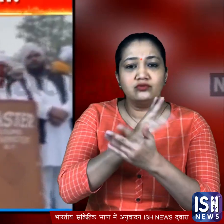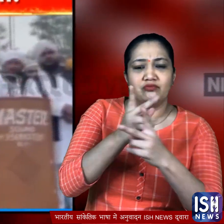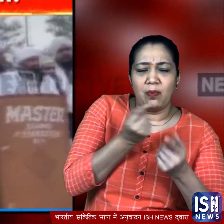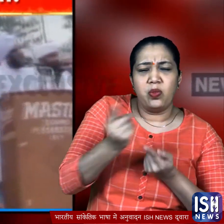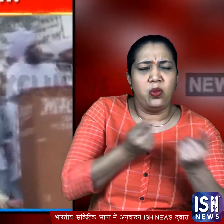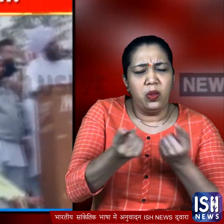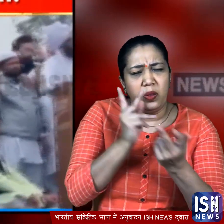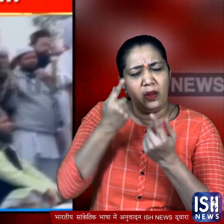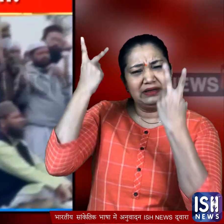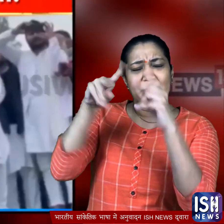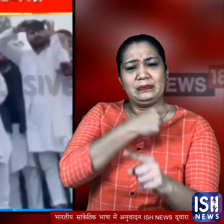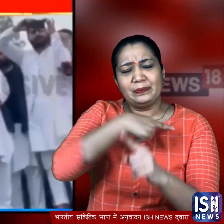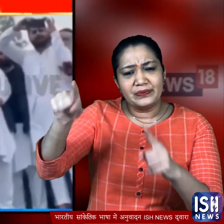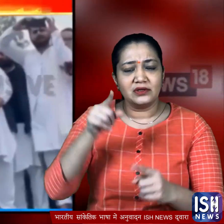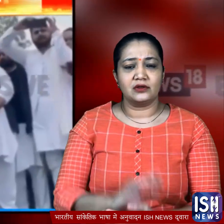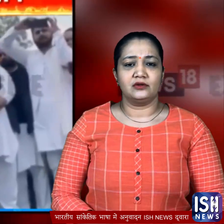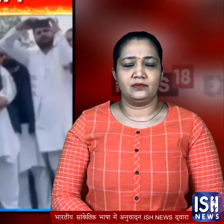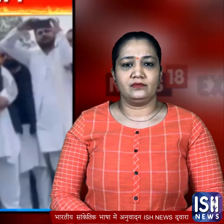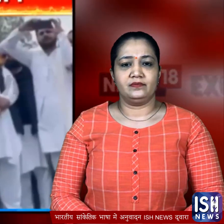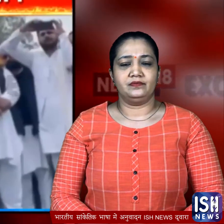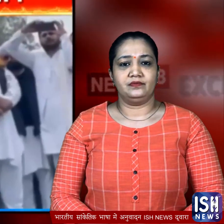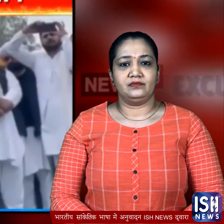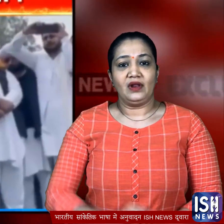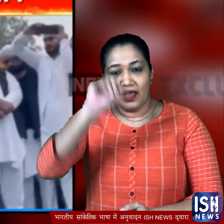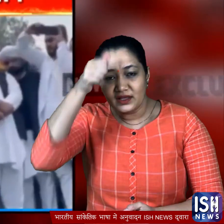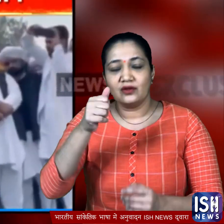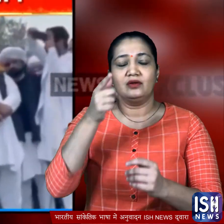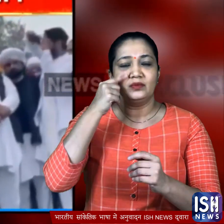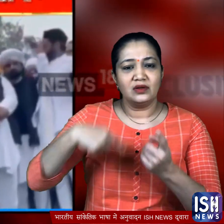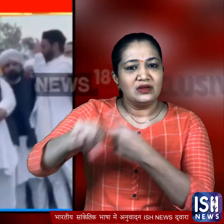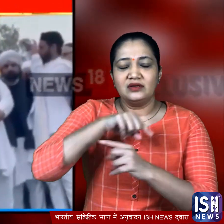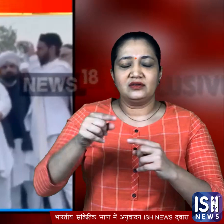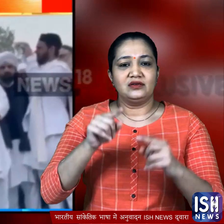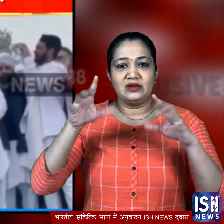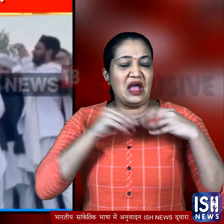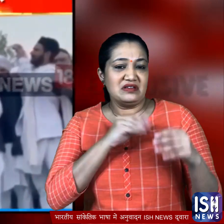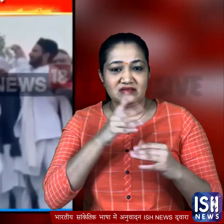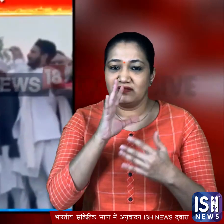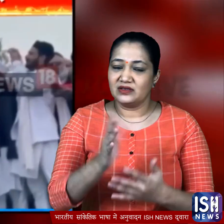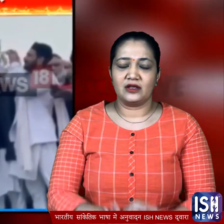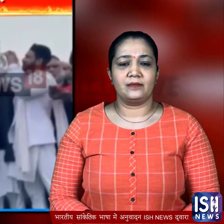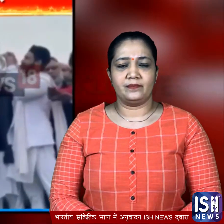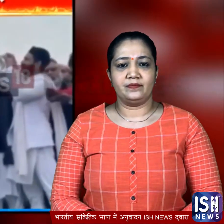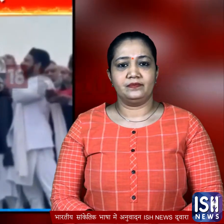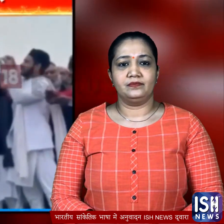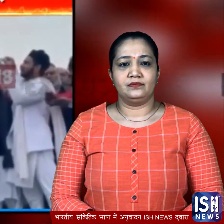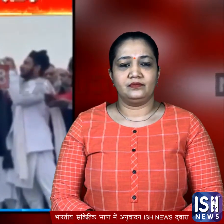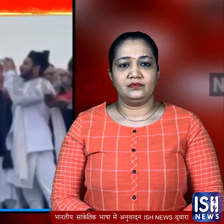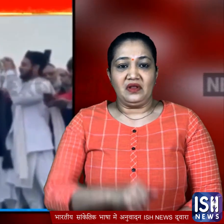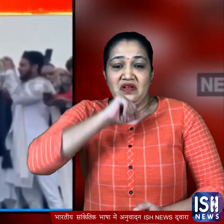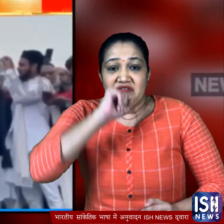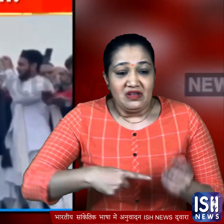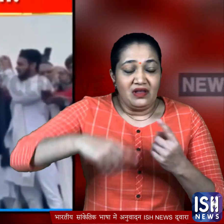के लोगों के खिलाफ जहर उगलते नजर आए। मैं हिंदू भाइयों से खास तौर से कह रहा हूं, मुझे उस वक्त से डर लगता है जिस दिन मेरा